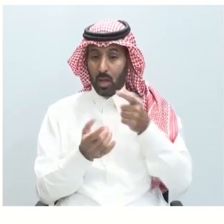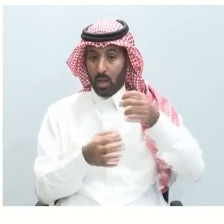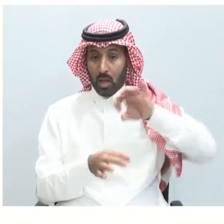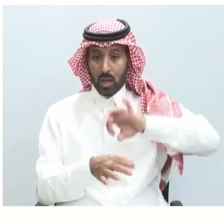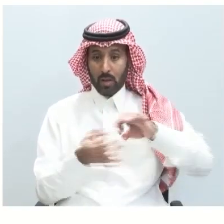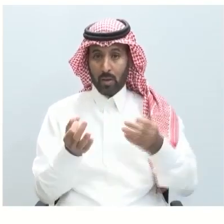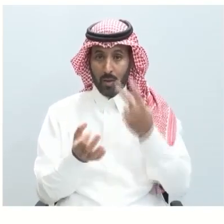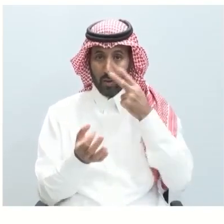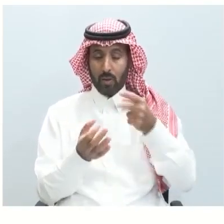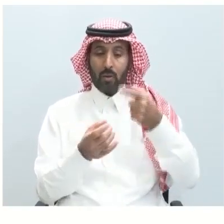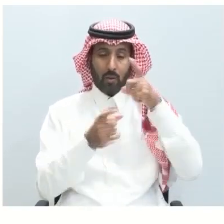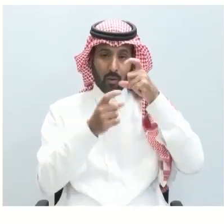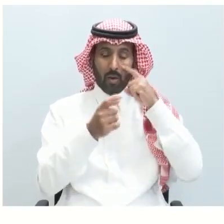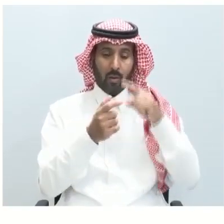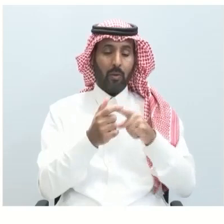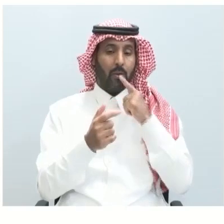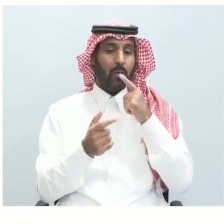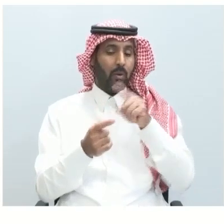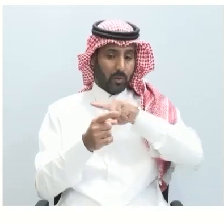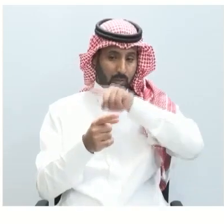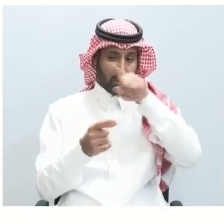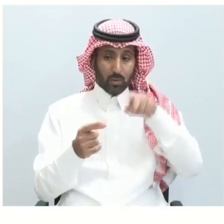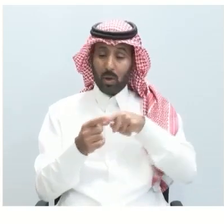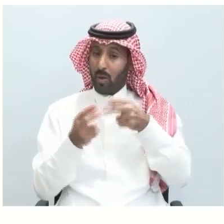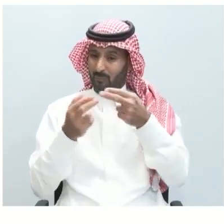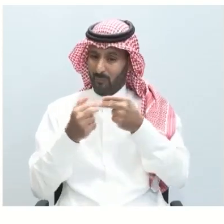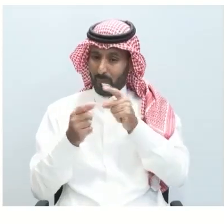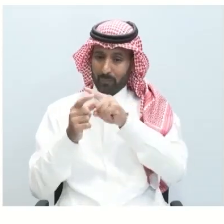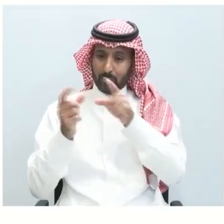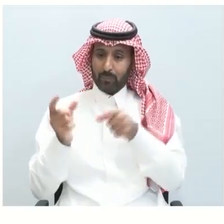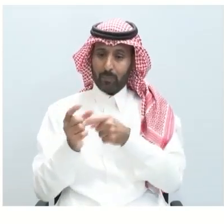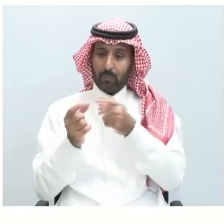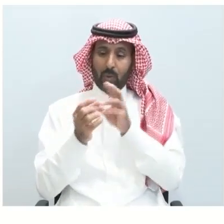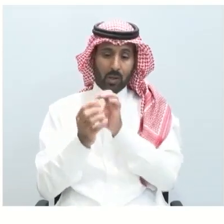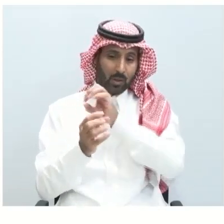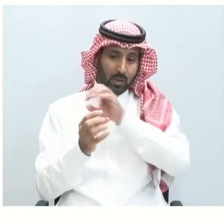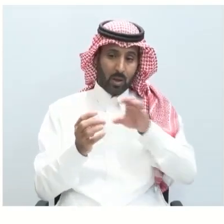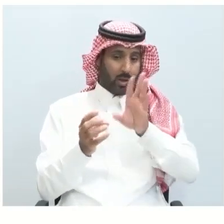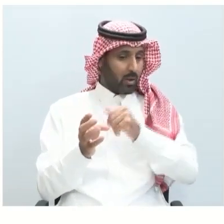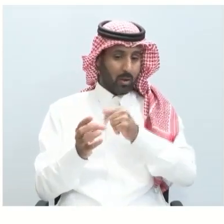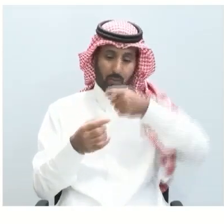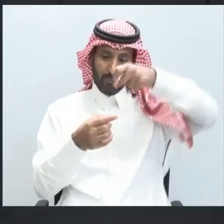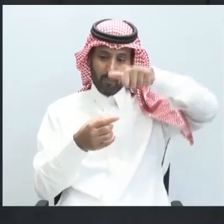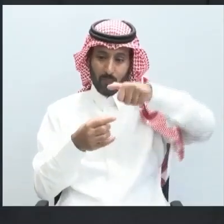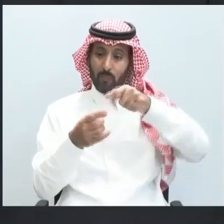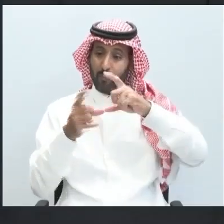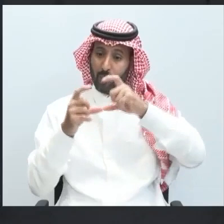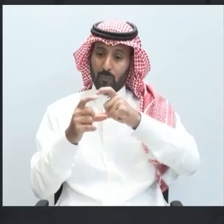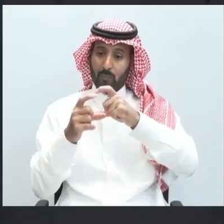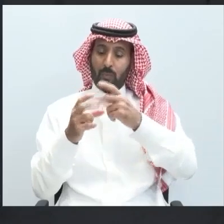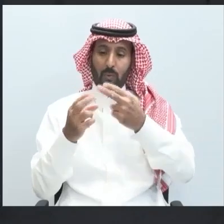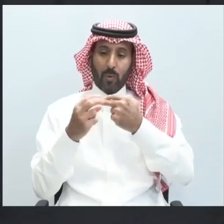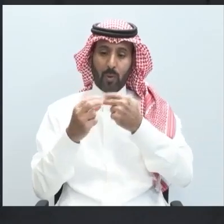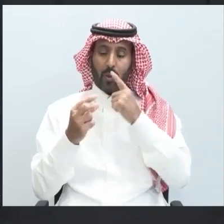لهذه الصوره ستجد ان هنا النظام مغلق لم تخرج الجزيئات ابدا